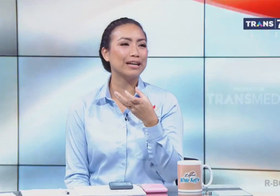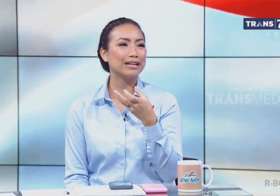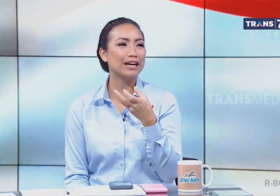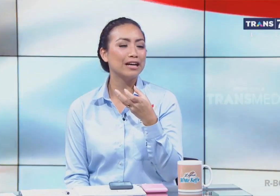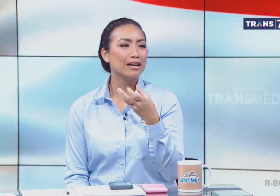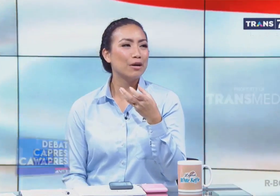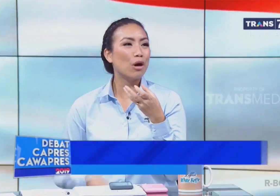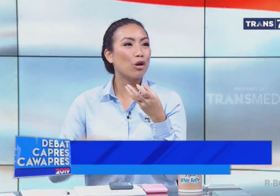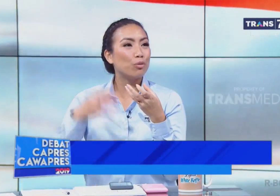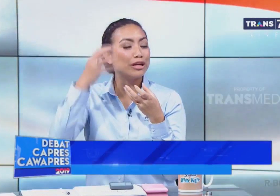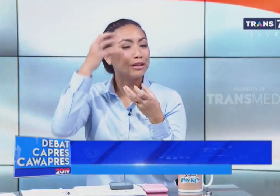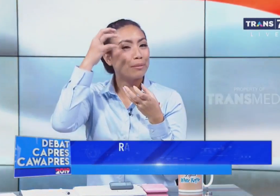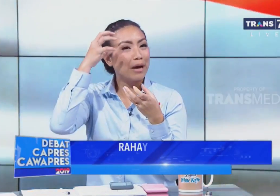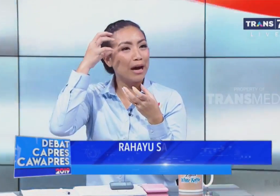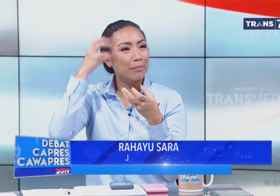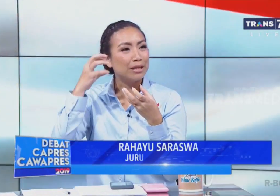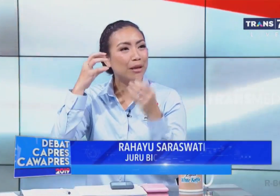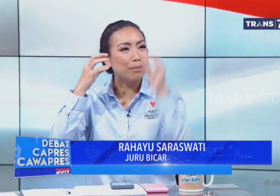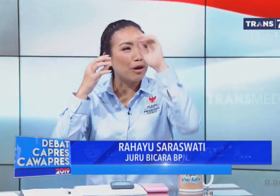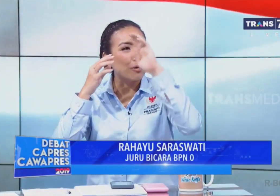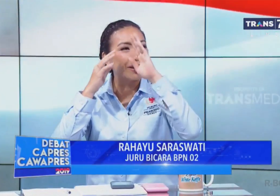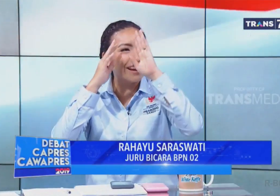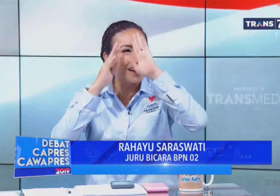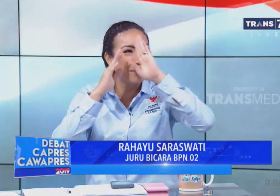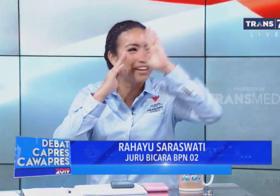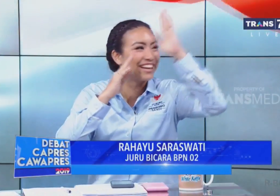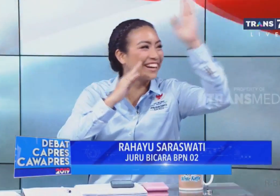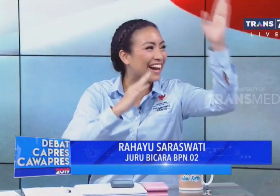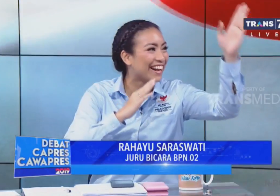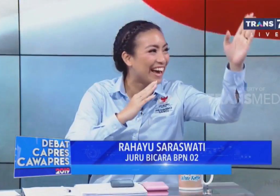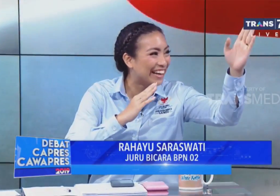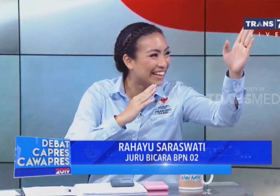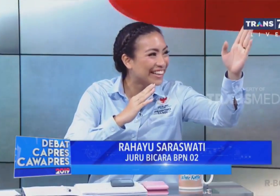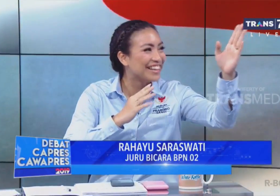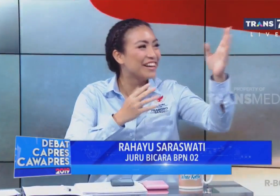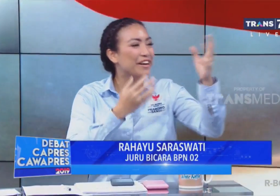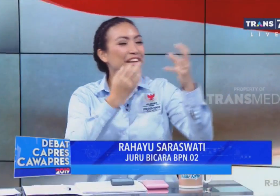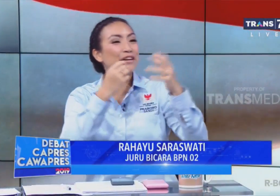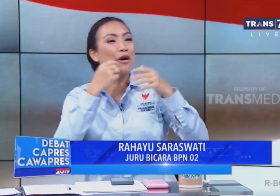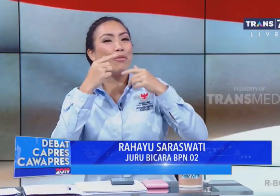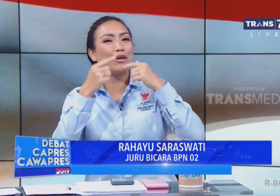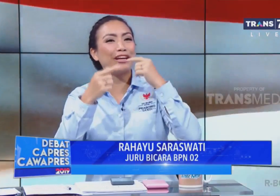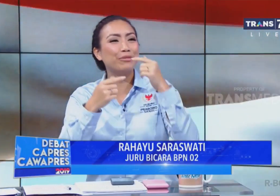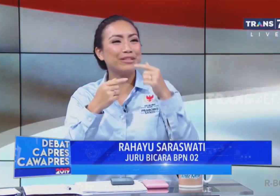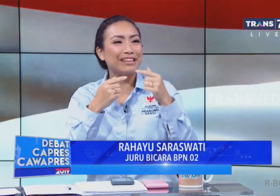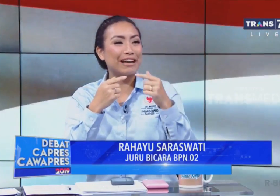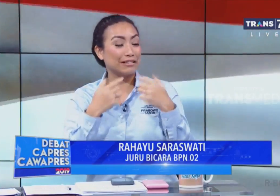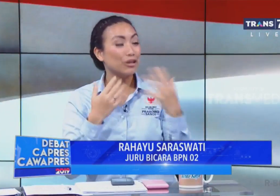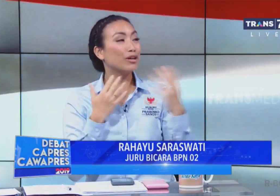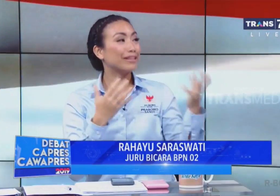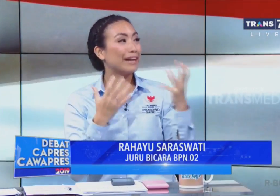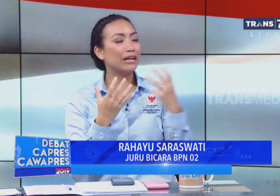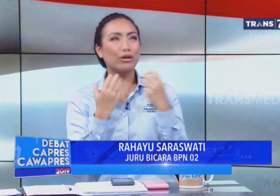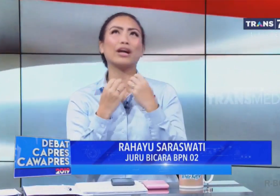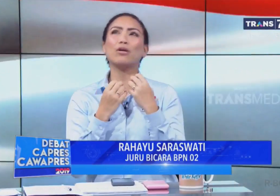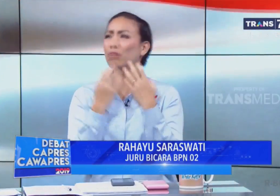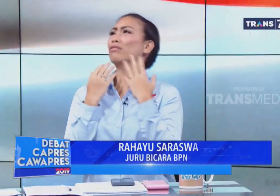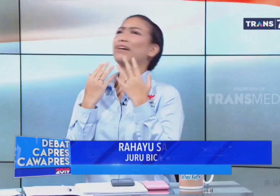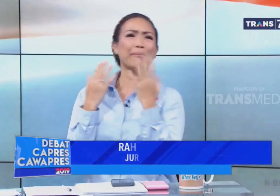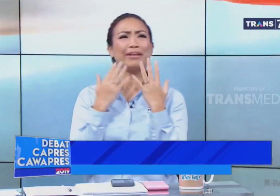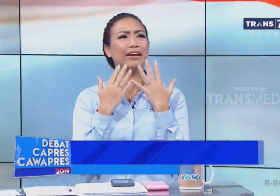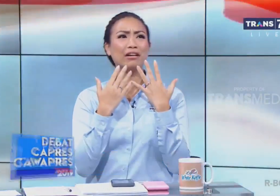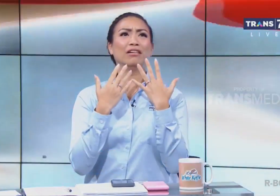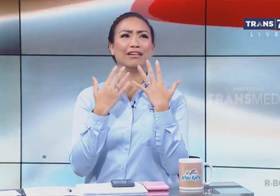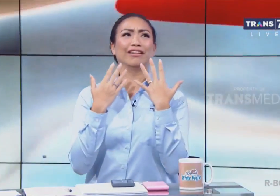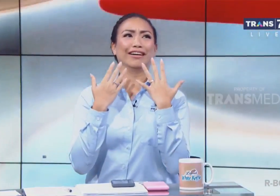kalau misalkan ada walaupun kita memahami tapi kalau kita lagi mikirin hal lain Jadi ngomongnya itu bisa saya juga sering kayak gitu kadang-kadang